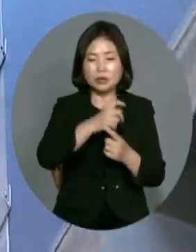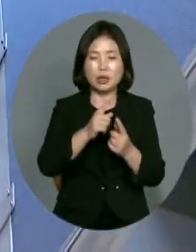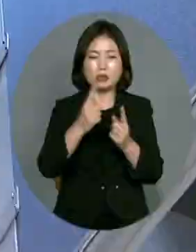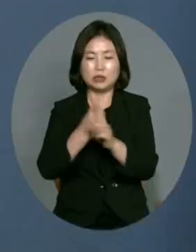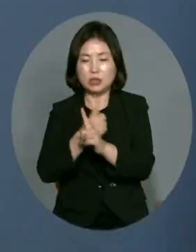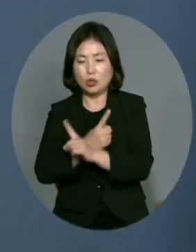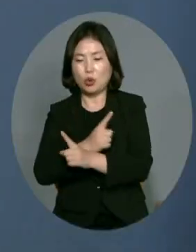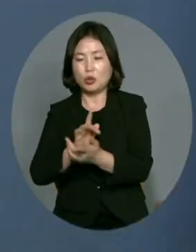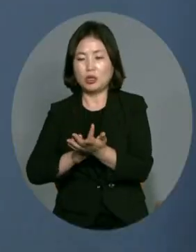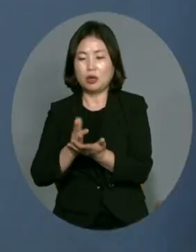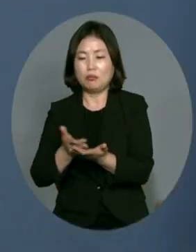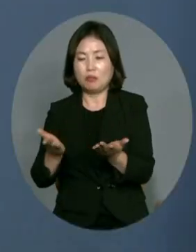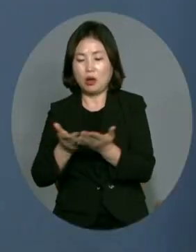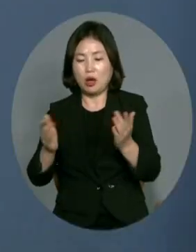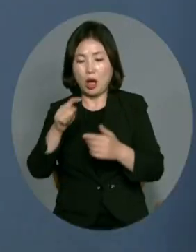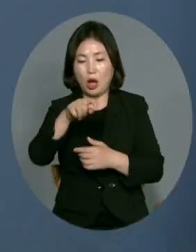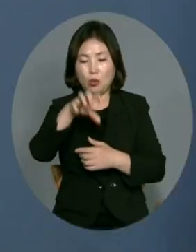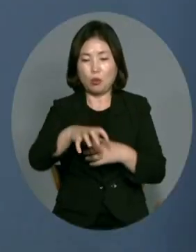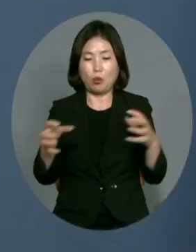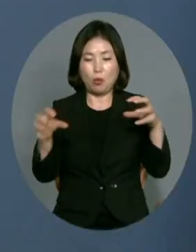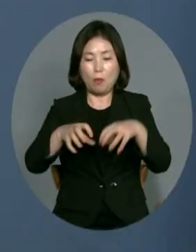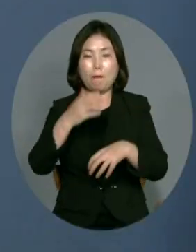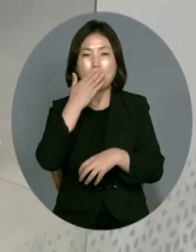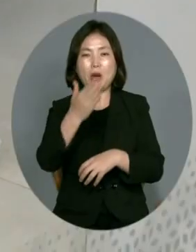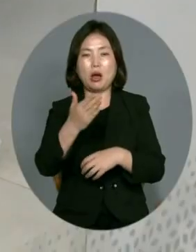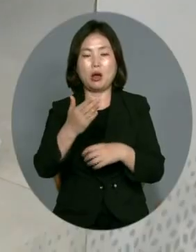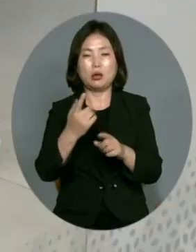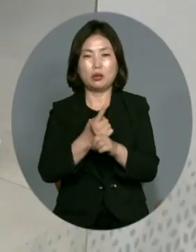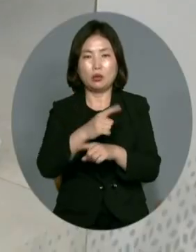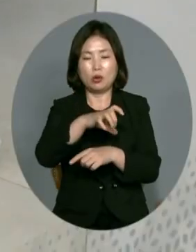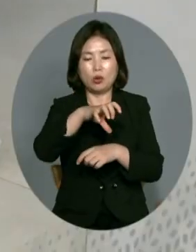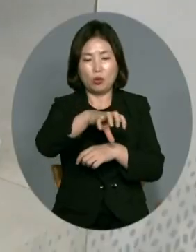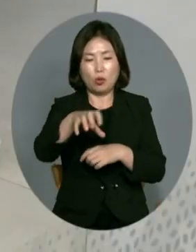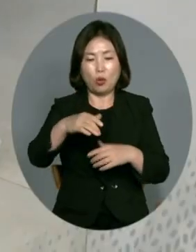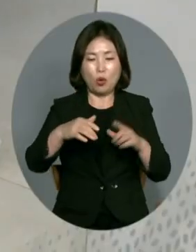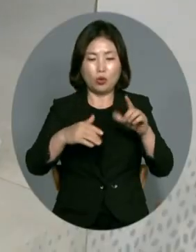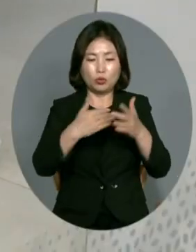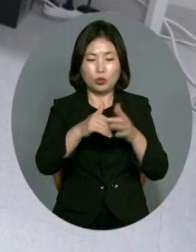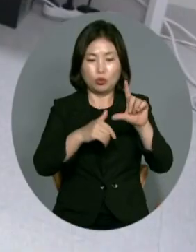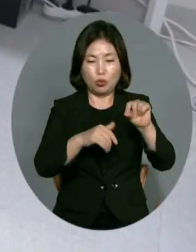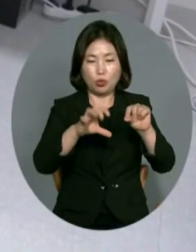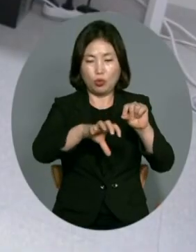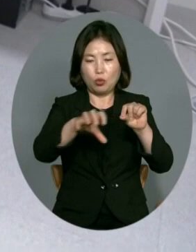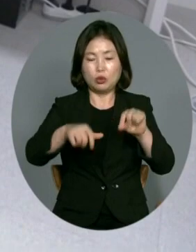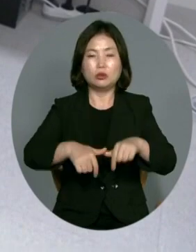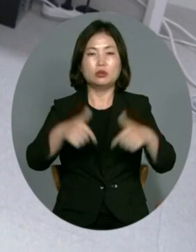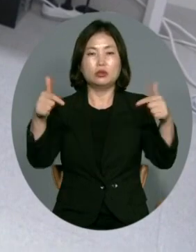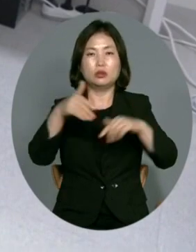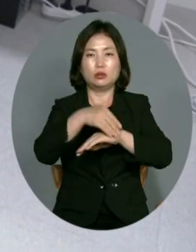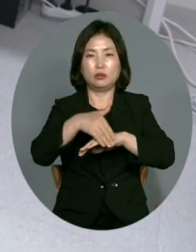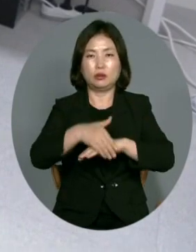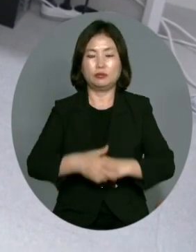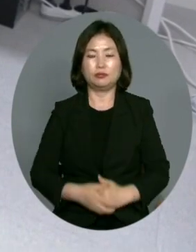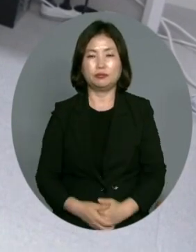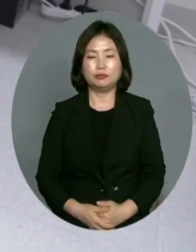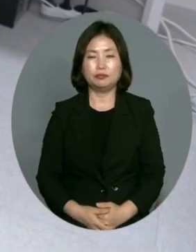진료, 치료제 처방까지 한 곳에서 가능한 진료기관을 만 곳까지 늘릴 예정입니다. MBC 뉴스 양관입니다.